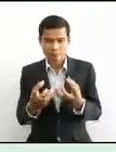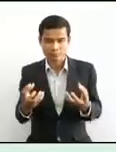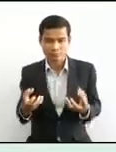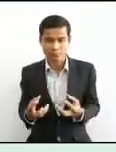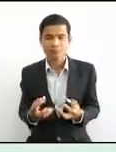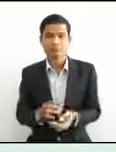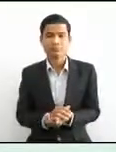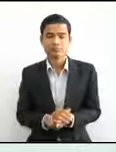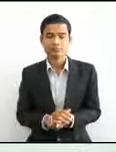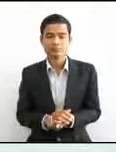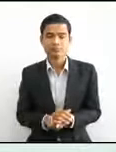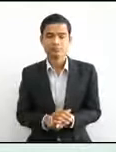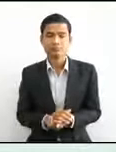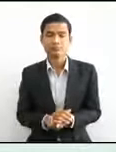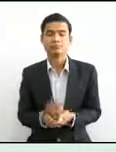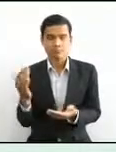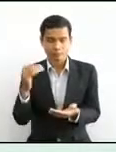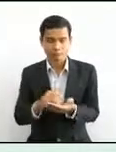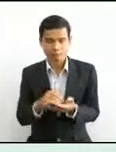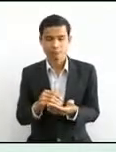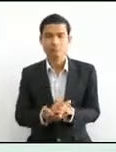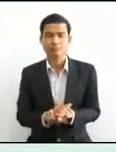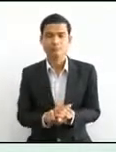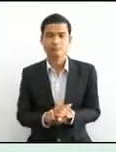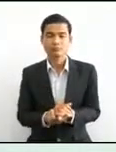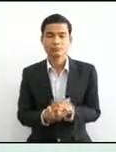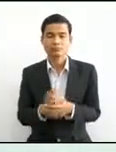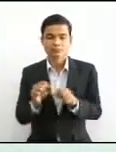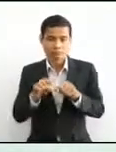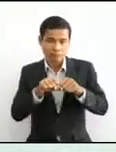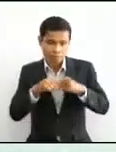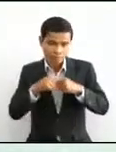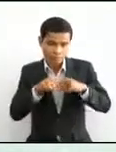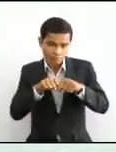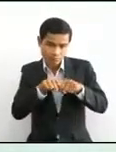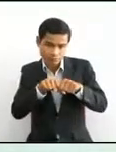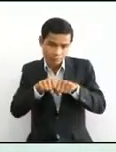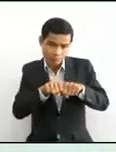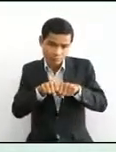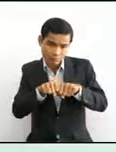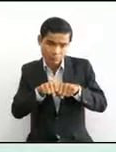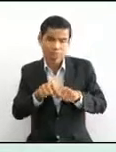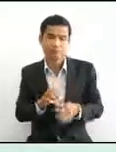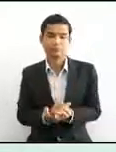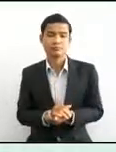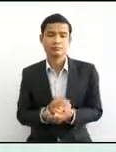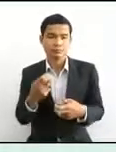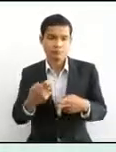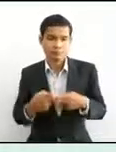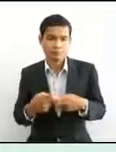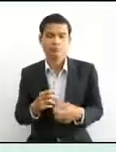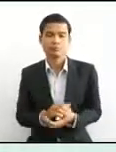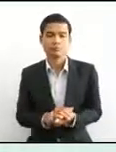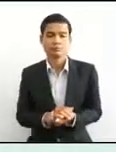cha đồng tiết tăng bảy cha đồng